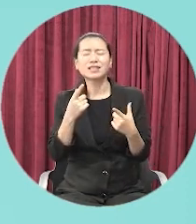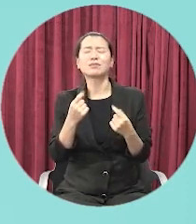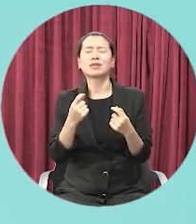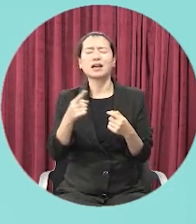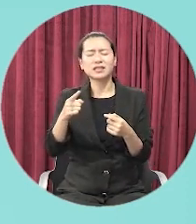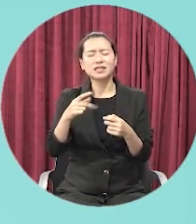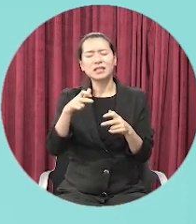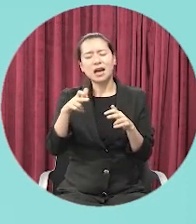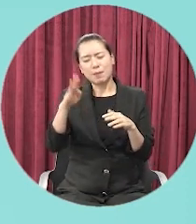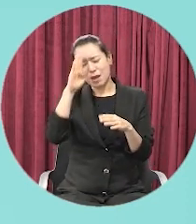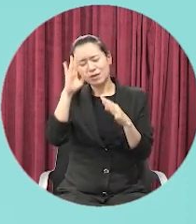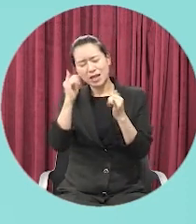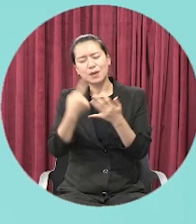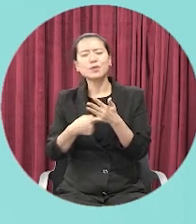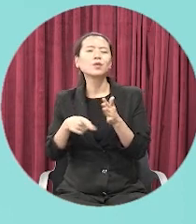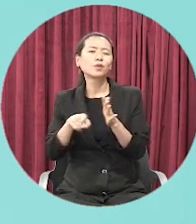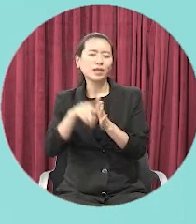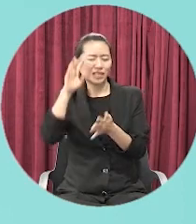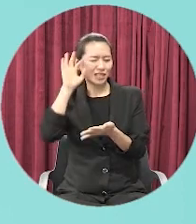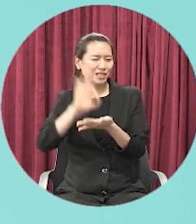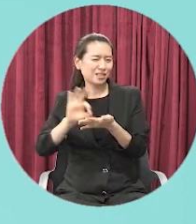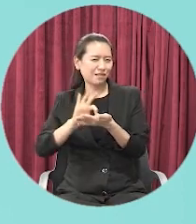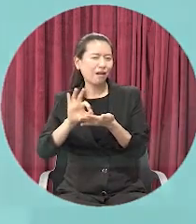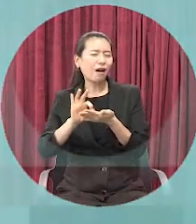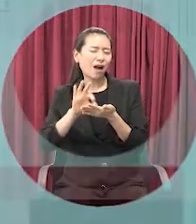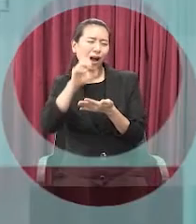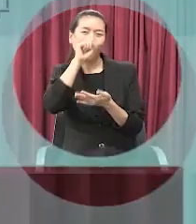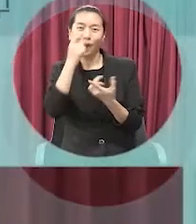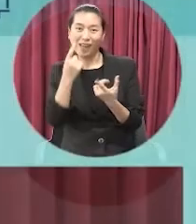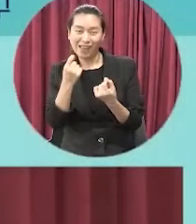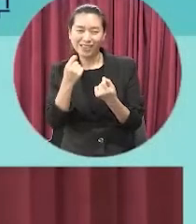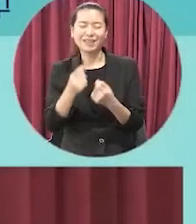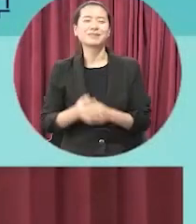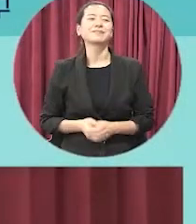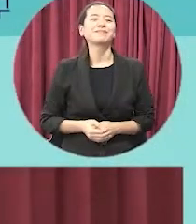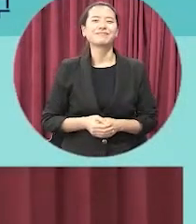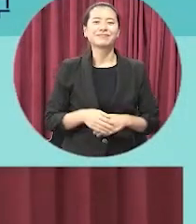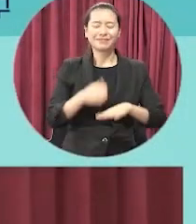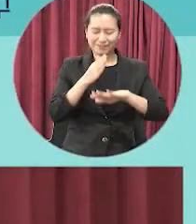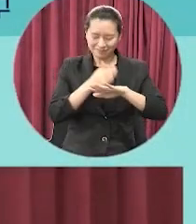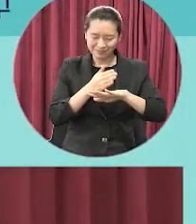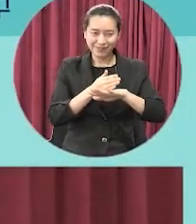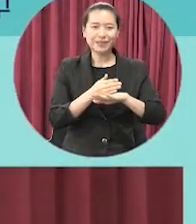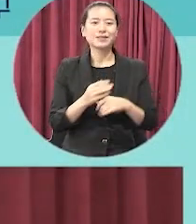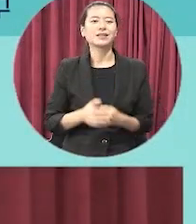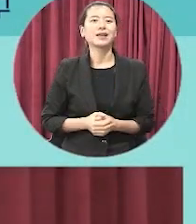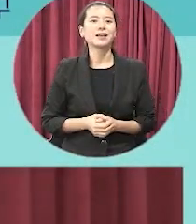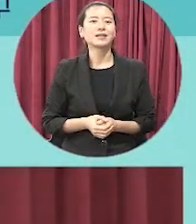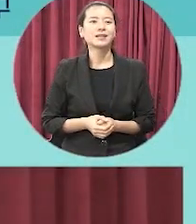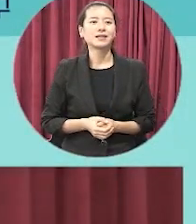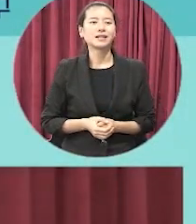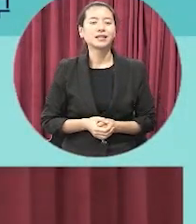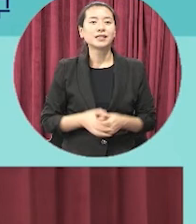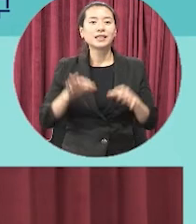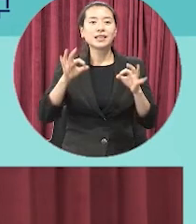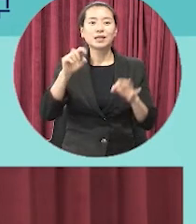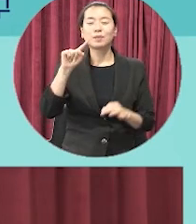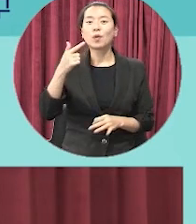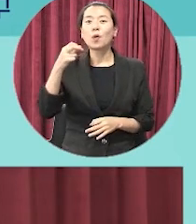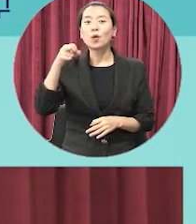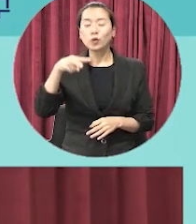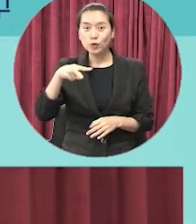신경을 쓰면 좋을 것 같다는 생각을 합니다 에 감사합니다 어 기본 바 장예모 실제로 하시면서